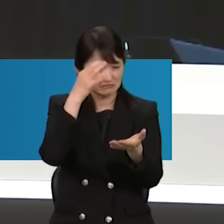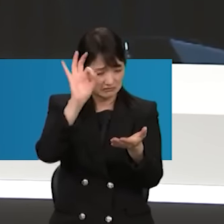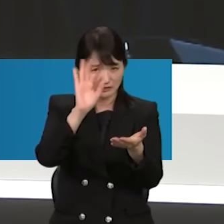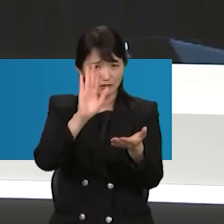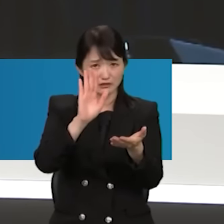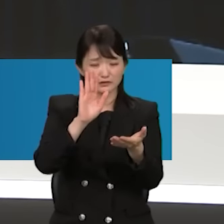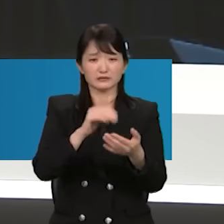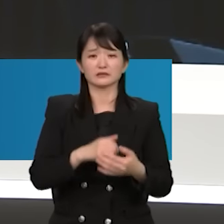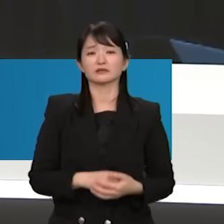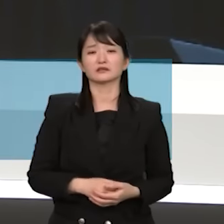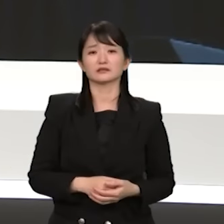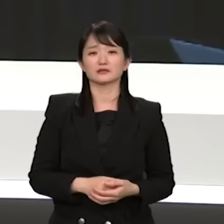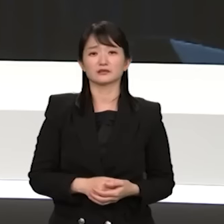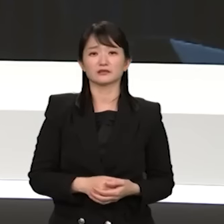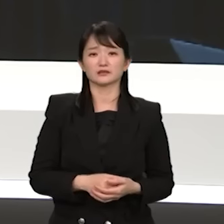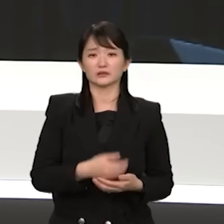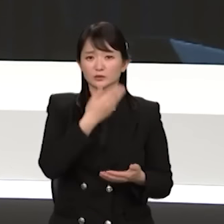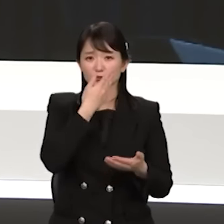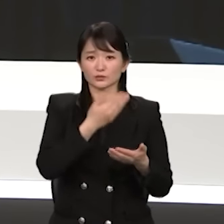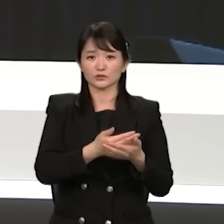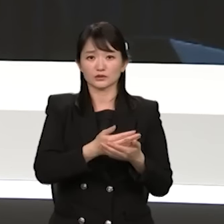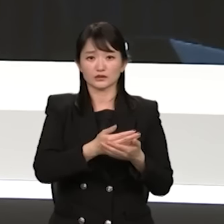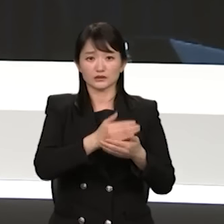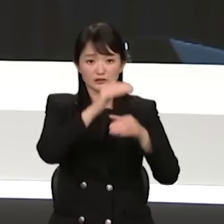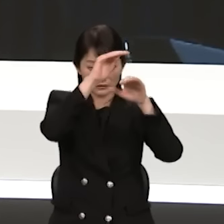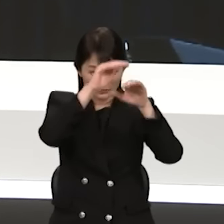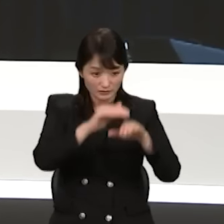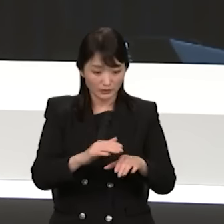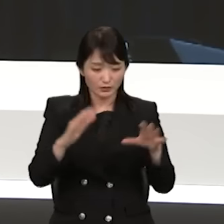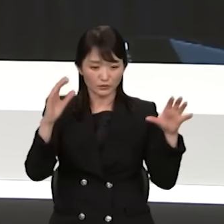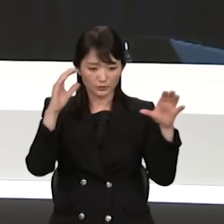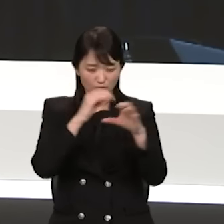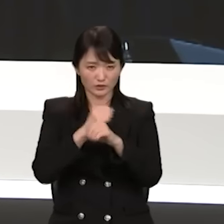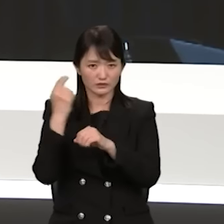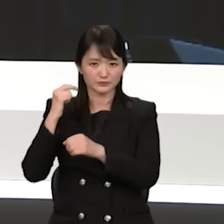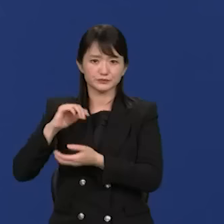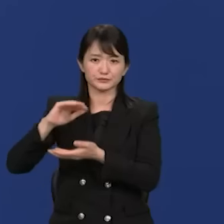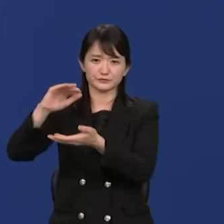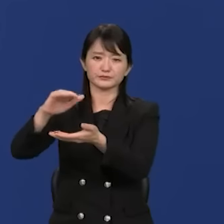듯한 발언입니다. 핵심 발언들만 최규진 기자가 모아봤습니다.